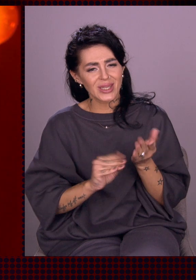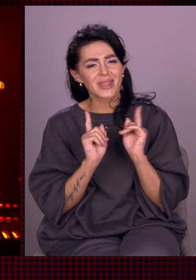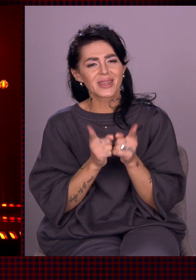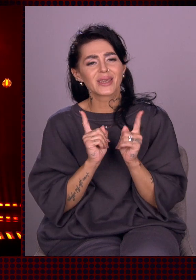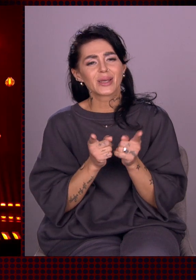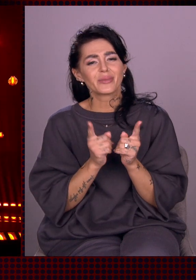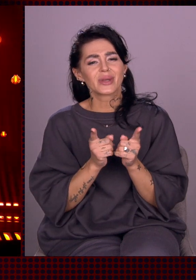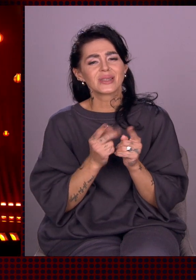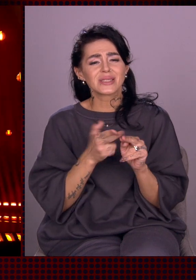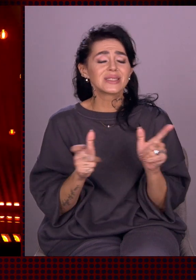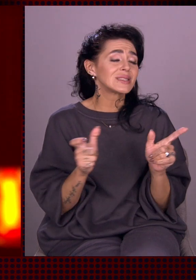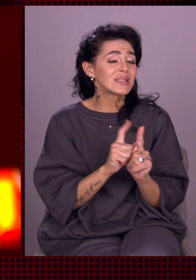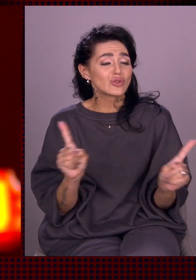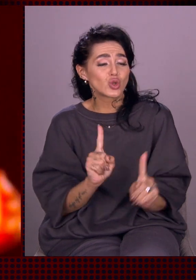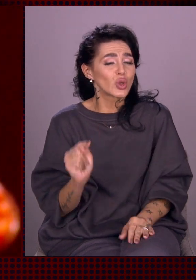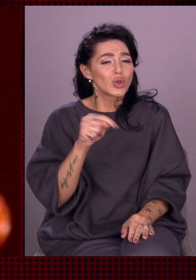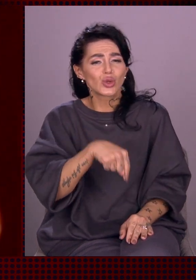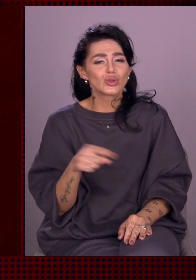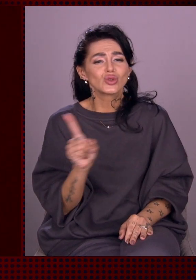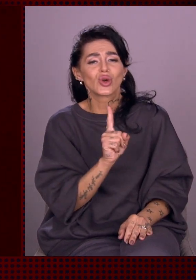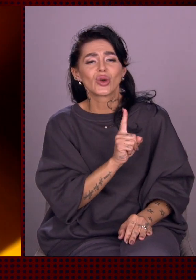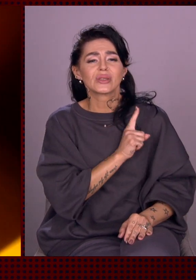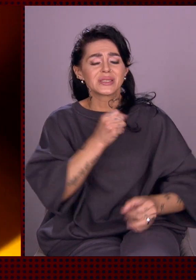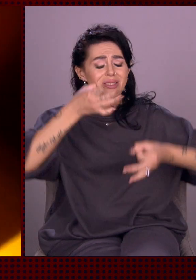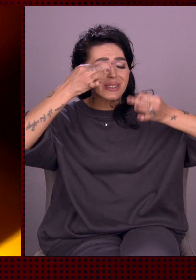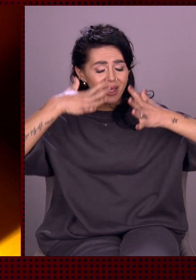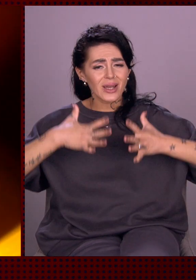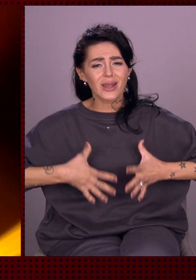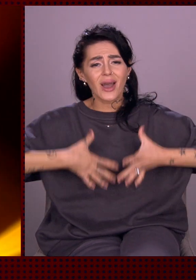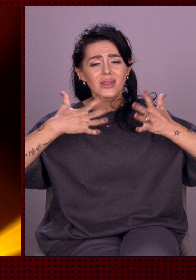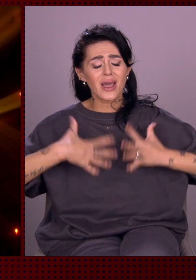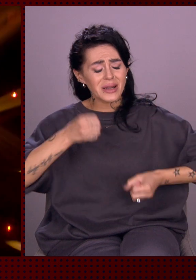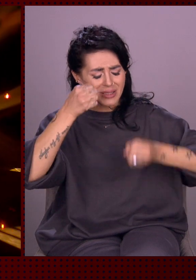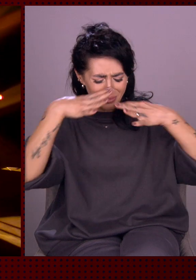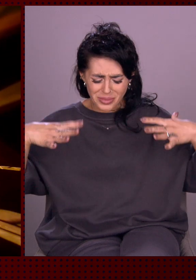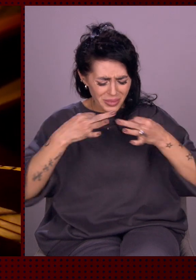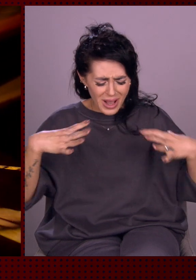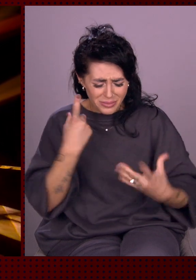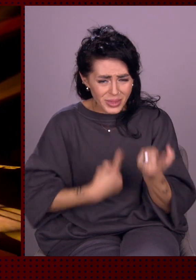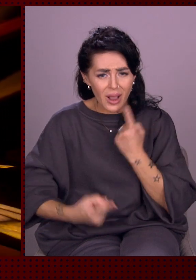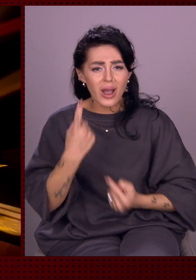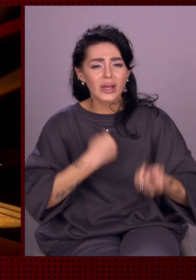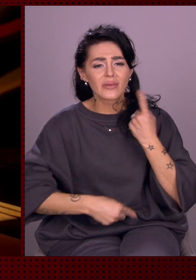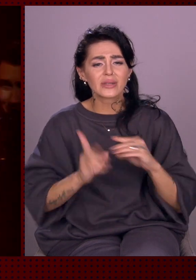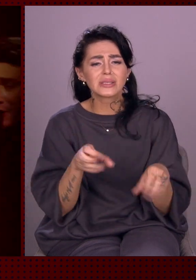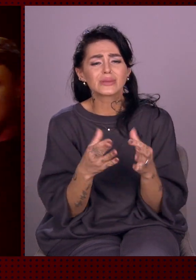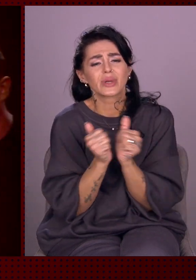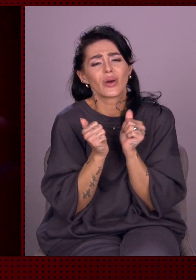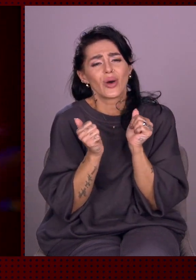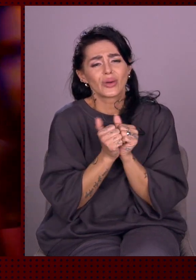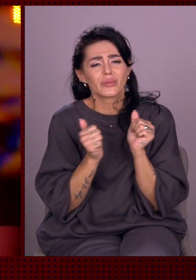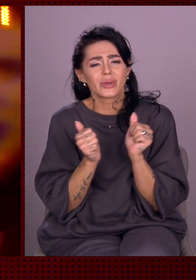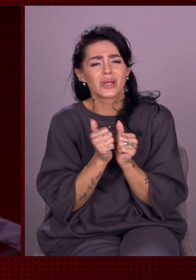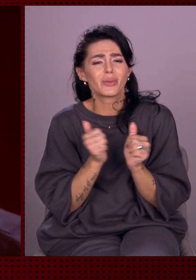слів, тут, якщо зламаються, ридаю змі, розплачеться і клаун, скільки поруч мій,